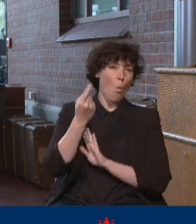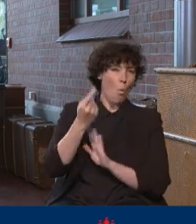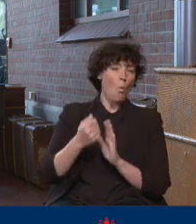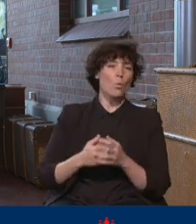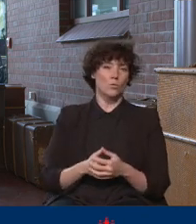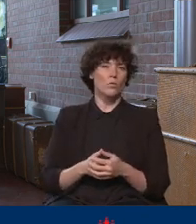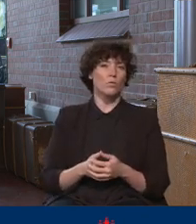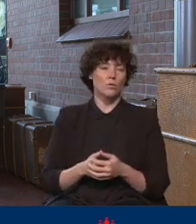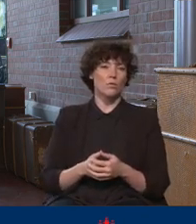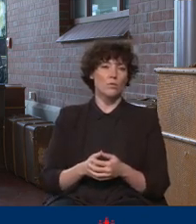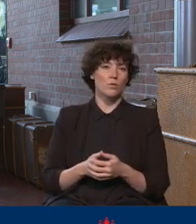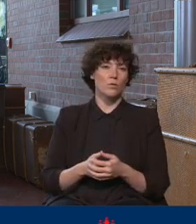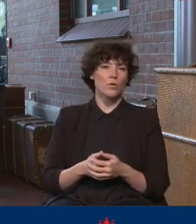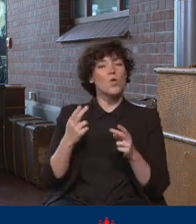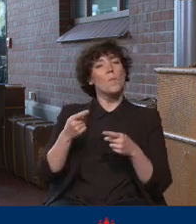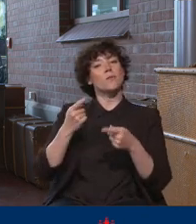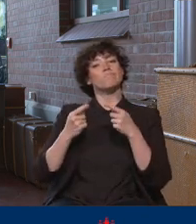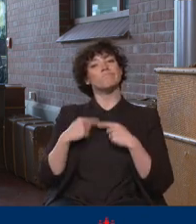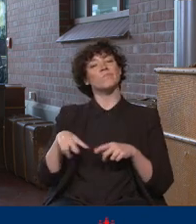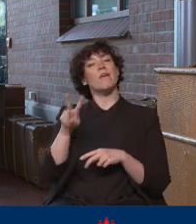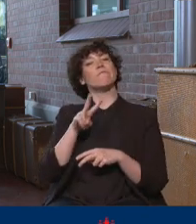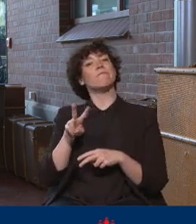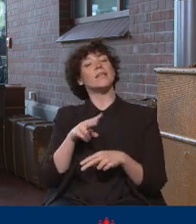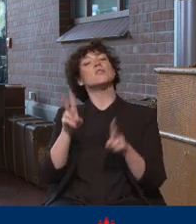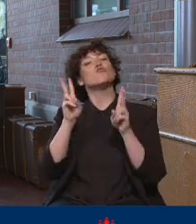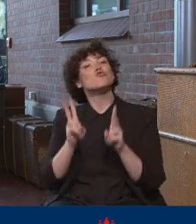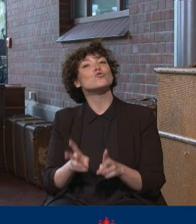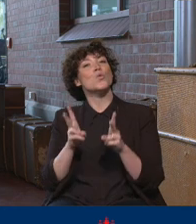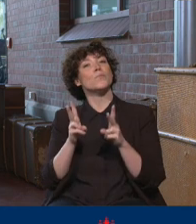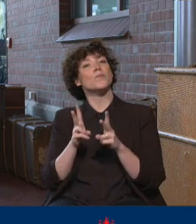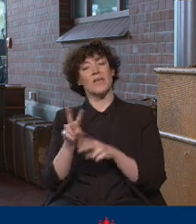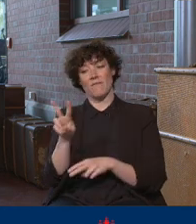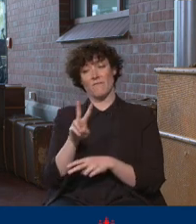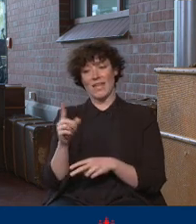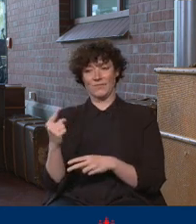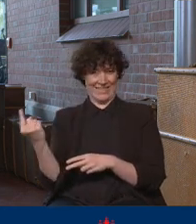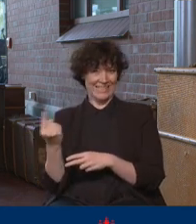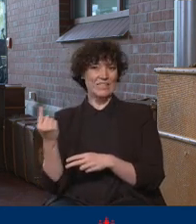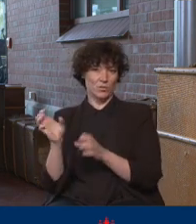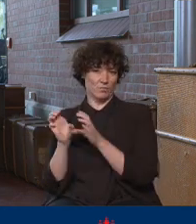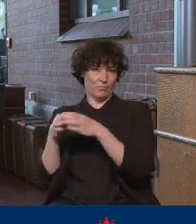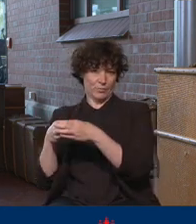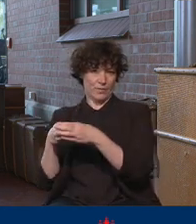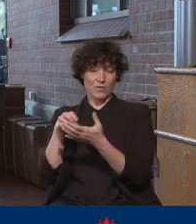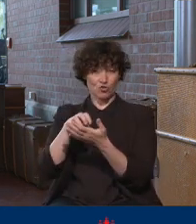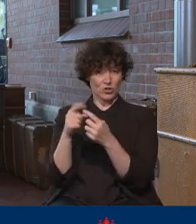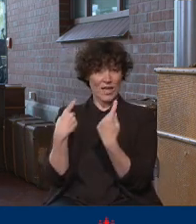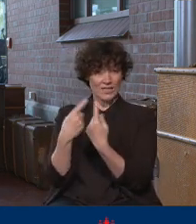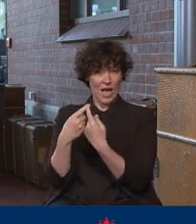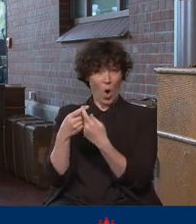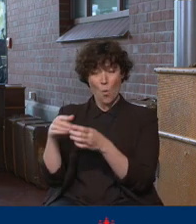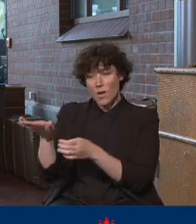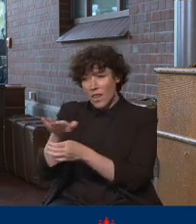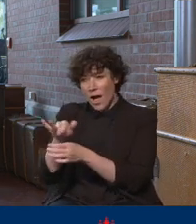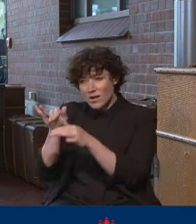kurz zurück sie hatten ja die viertel zu recht angesprochen die vettel ist isoliert die hat eine ganz schwierige stadträumliche lage jetzt gibt es den neuen stadtteil